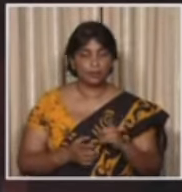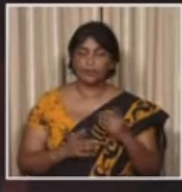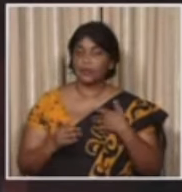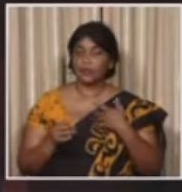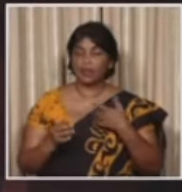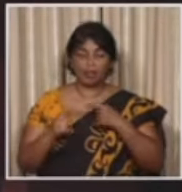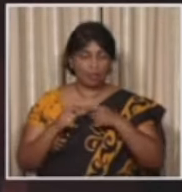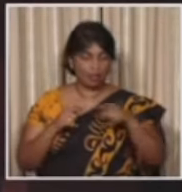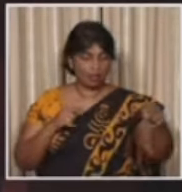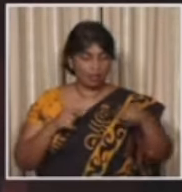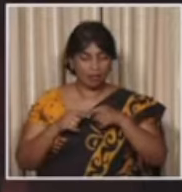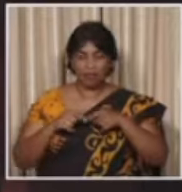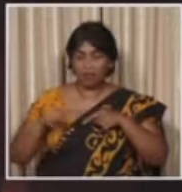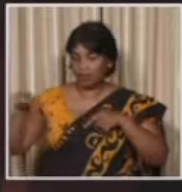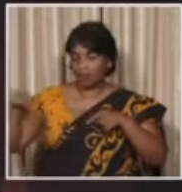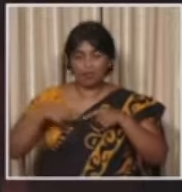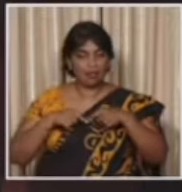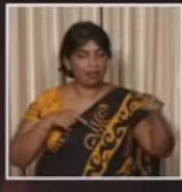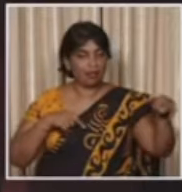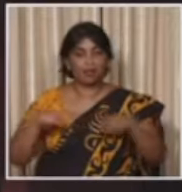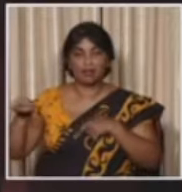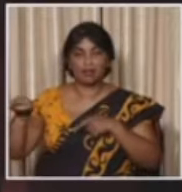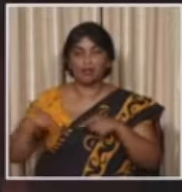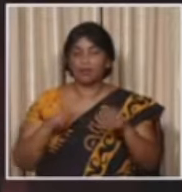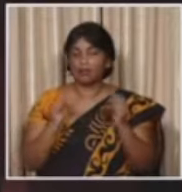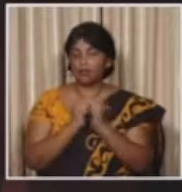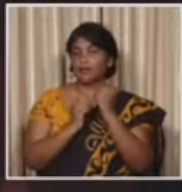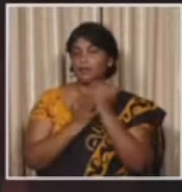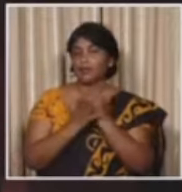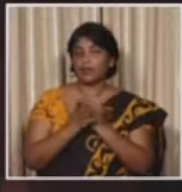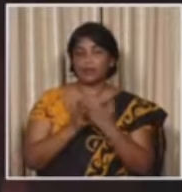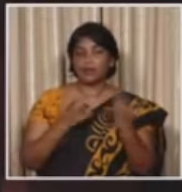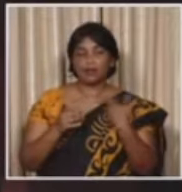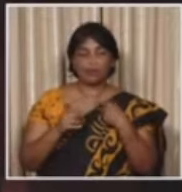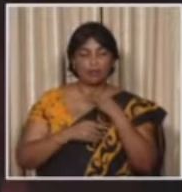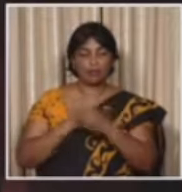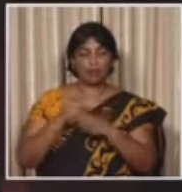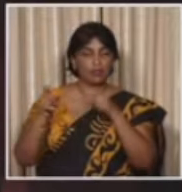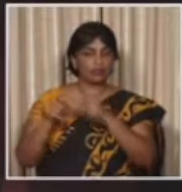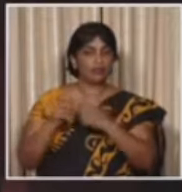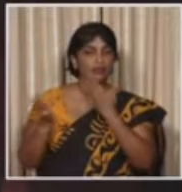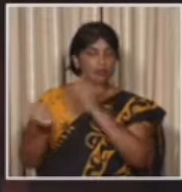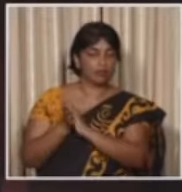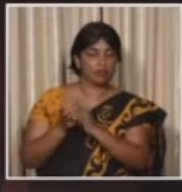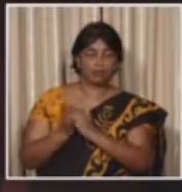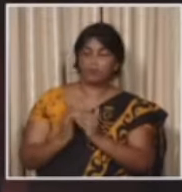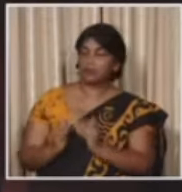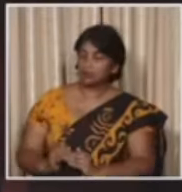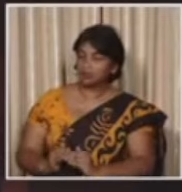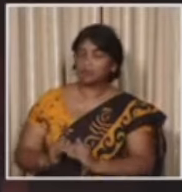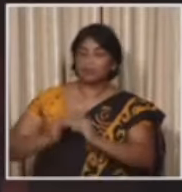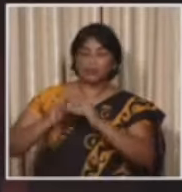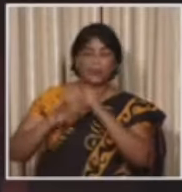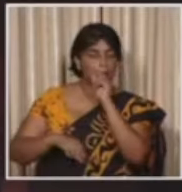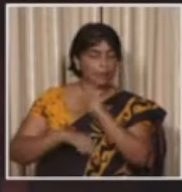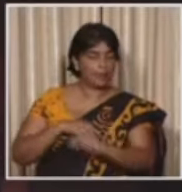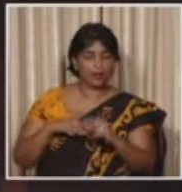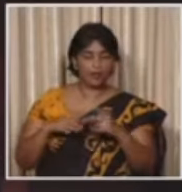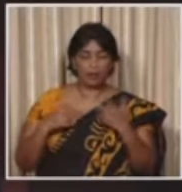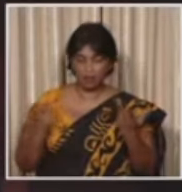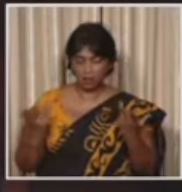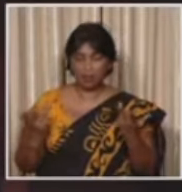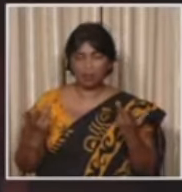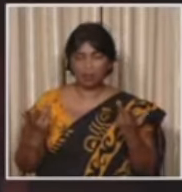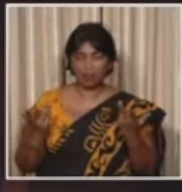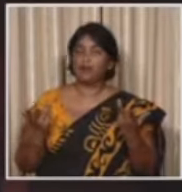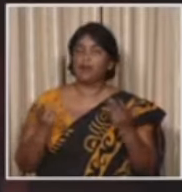වාර කාලය තුල වැඩපිළිවෙලක් නැත්තම් මේ කර්මාන්තකරුවන්ට ව්‍යවසායකින්ට නැගී සිටින්නට ප්‍රාග්ධන ශක්තියක්